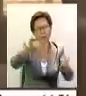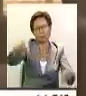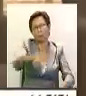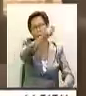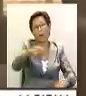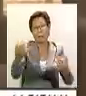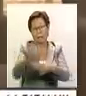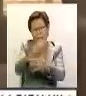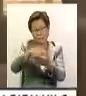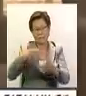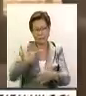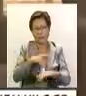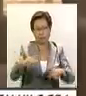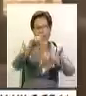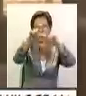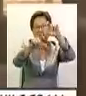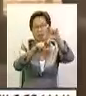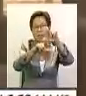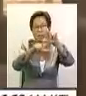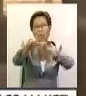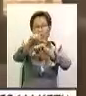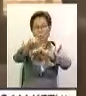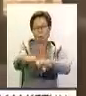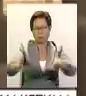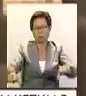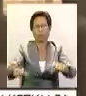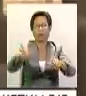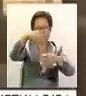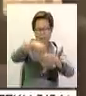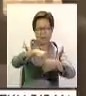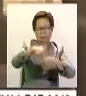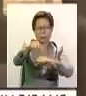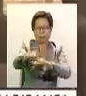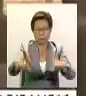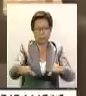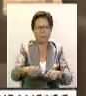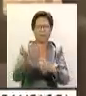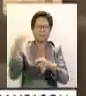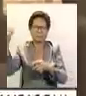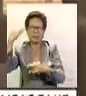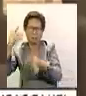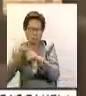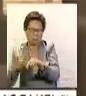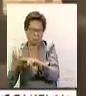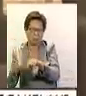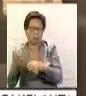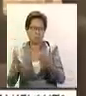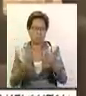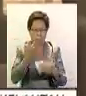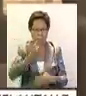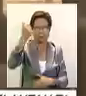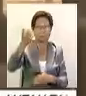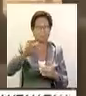auditorium di BKL 24 November ni indoor. Jadi dia punya sound tu agak berbeza sikit lah. Mungkin akan lebih